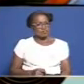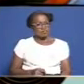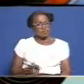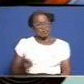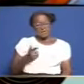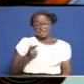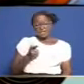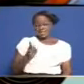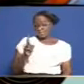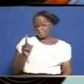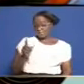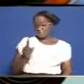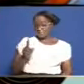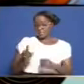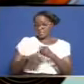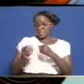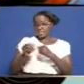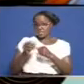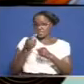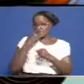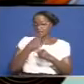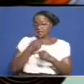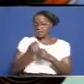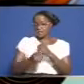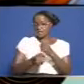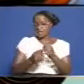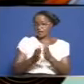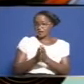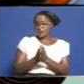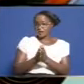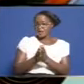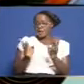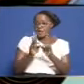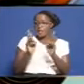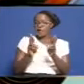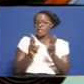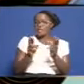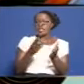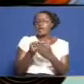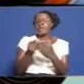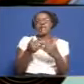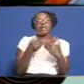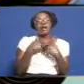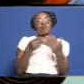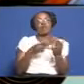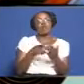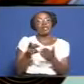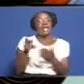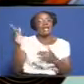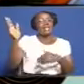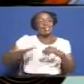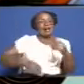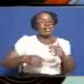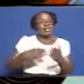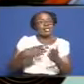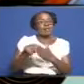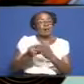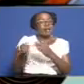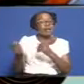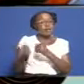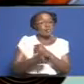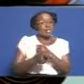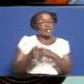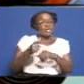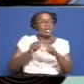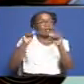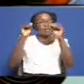miaka 60 tayari amebuni mradi ambao utamwezesha kujipatia donge nono kuliko mshahara aliyokuwa akipata wakati alipokuwa